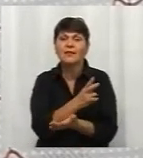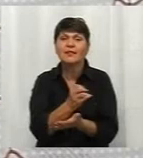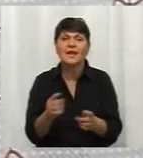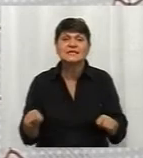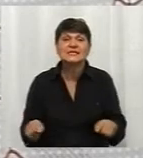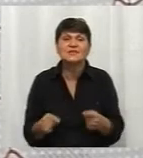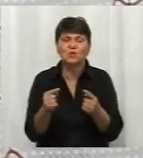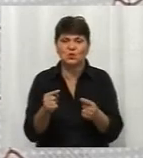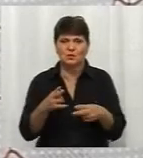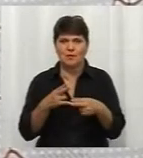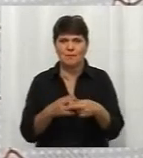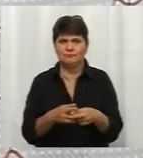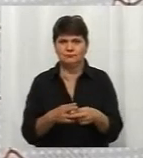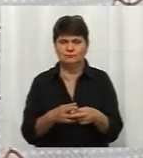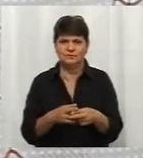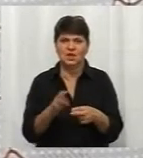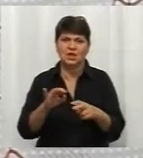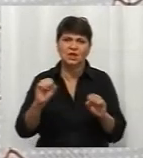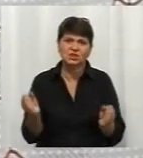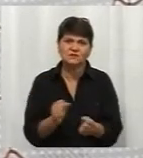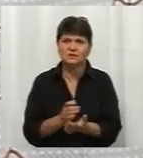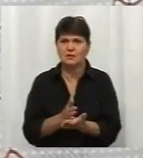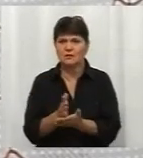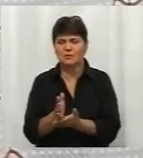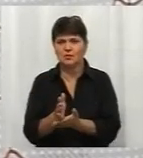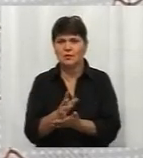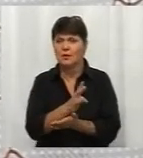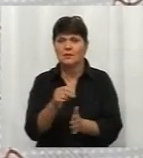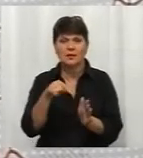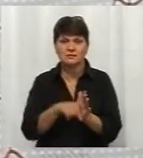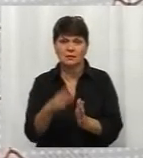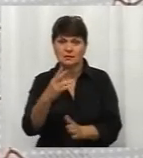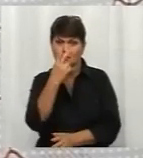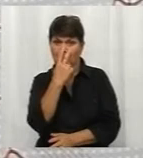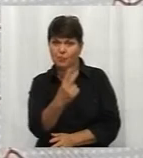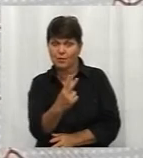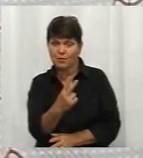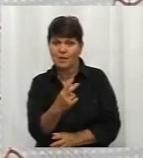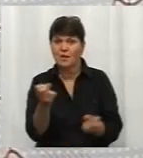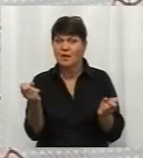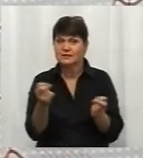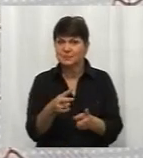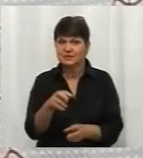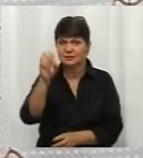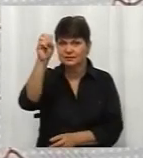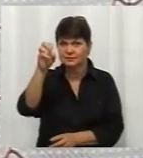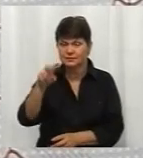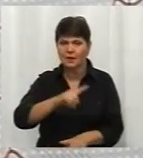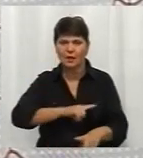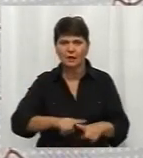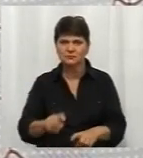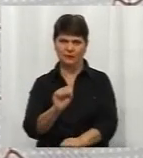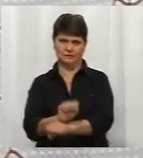різко змінювати напрямок руху та швидкість руху. Це не значить, що якщо він побачив автомобіль із спецсигналами, він повинен різко